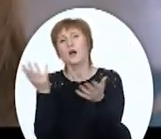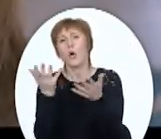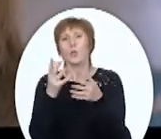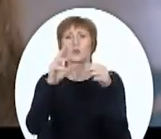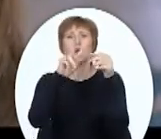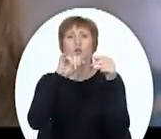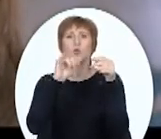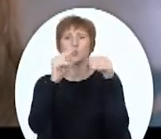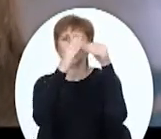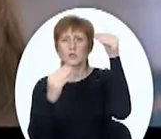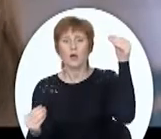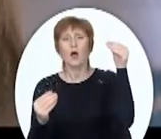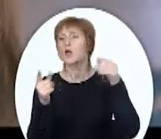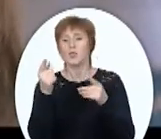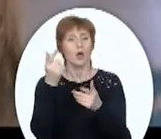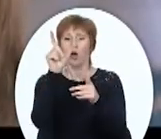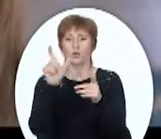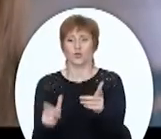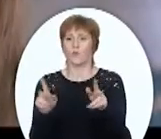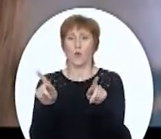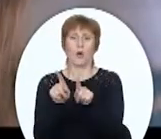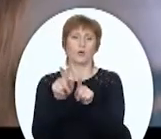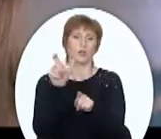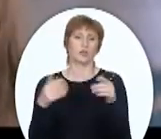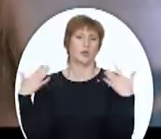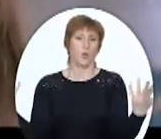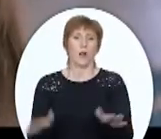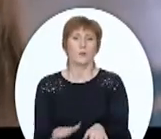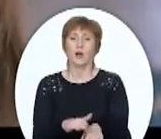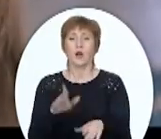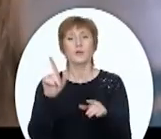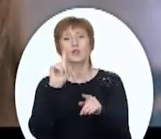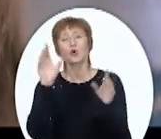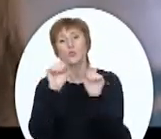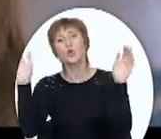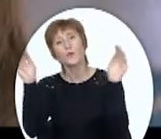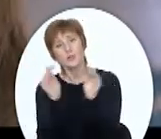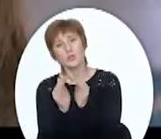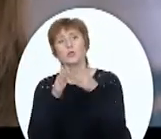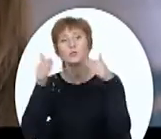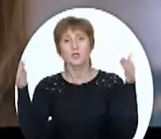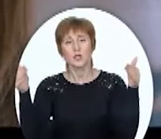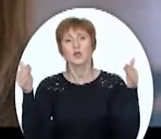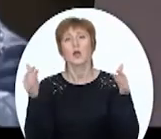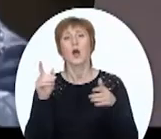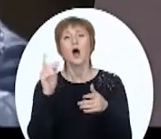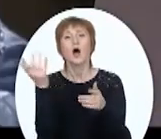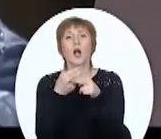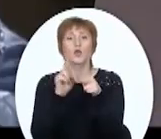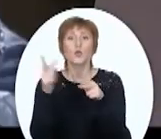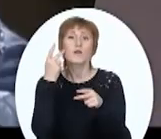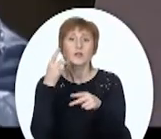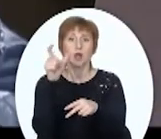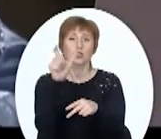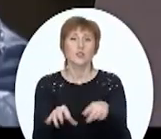с руками, ногами или еще что-то, а луч, который может увеличиваться в размерах, уменьшаться, который всегда человека